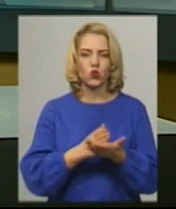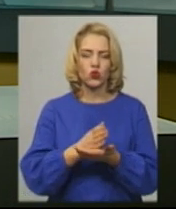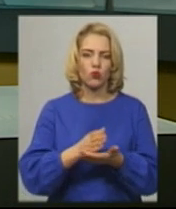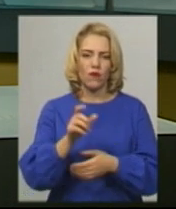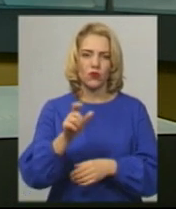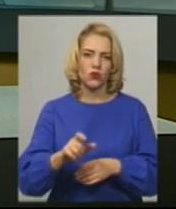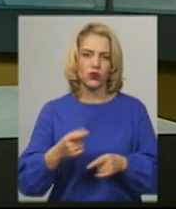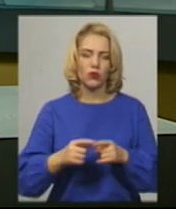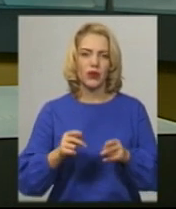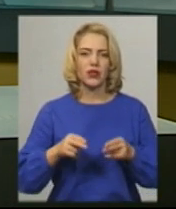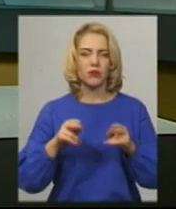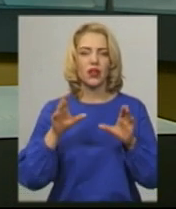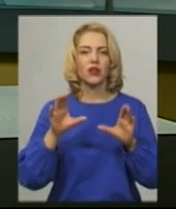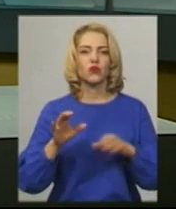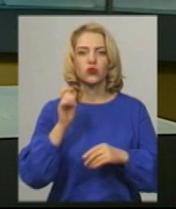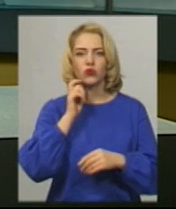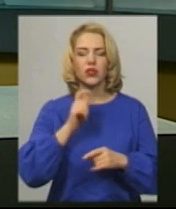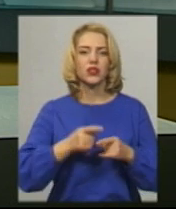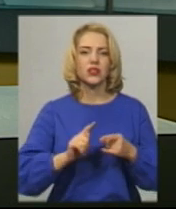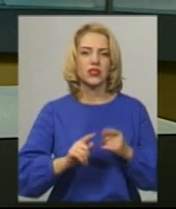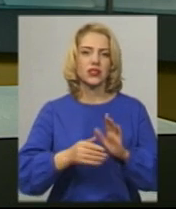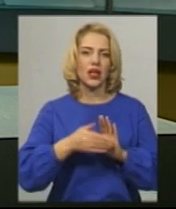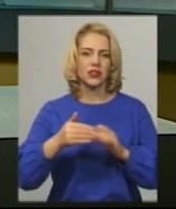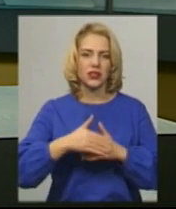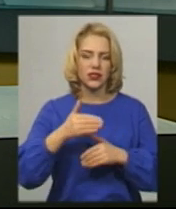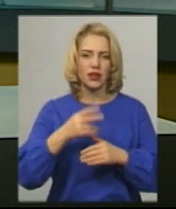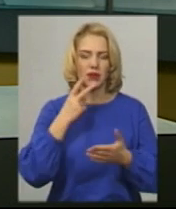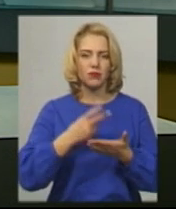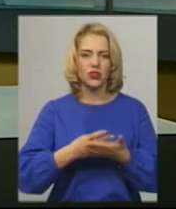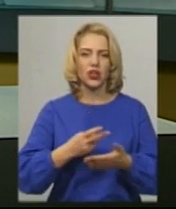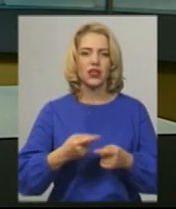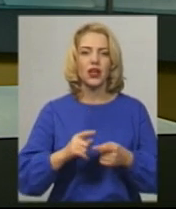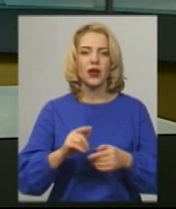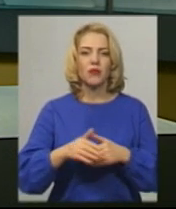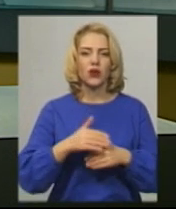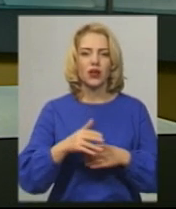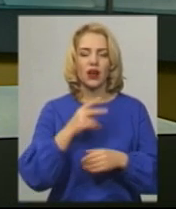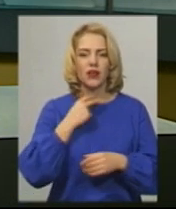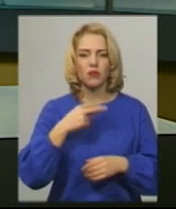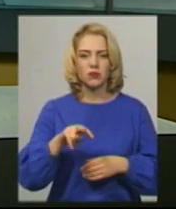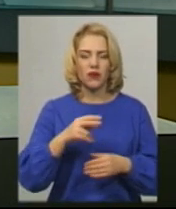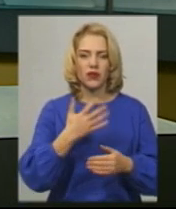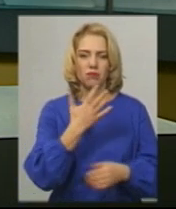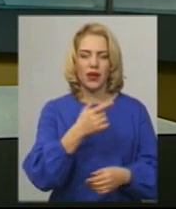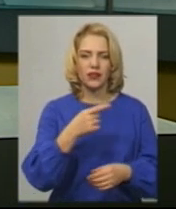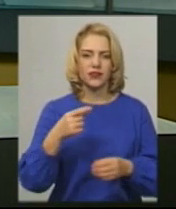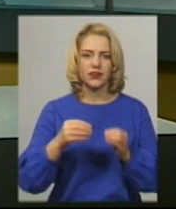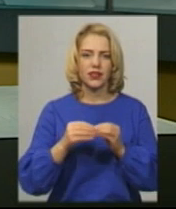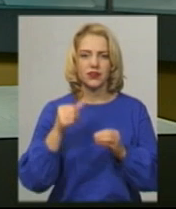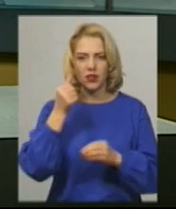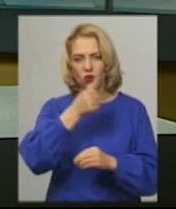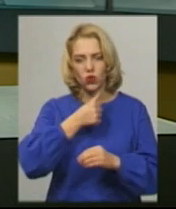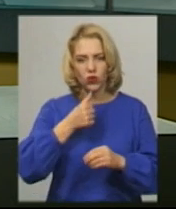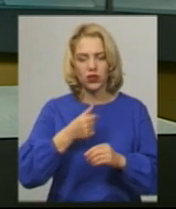Кримінального кодексу України. Санкція цієї статті передбачає покарання у вигляді позбавлення волі на строк від 5 до 10 років